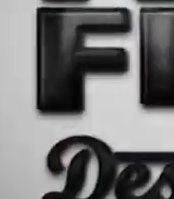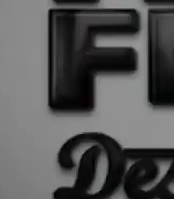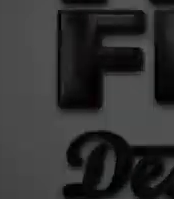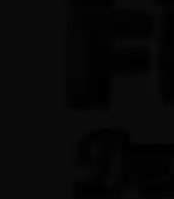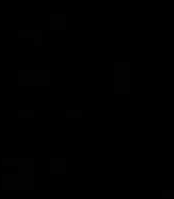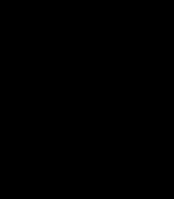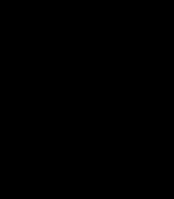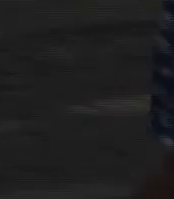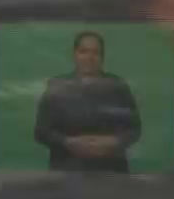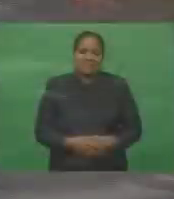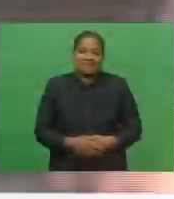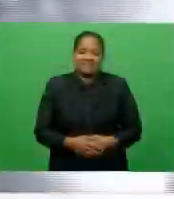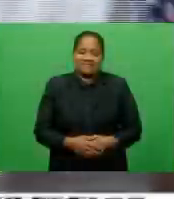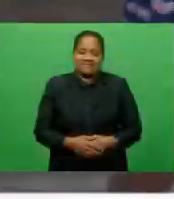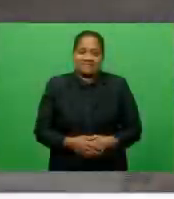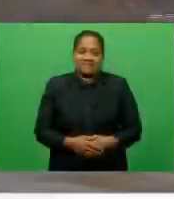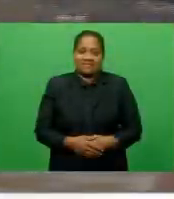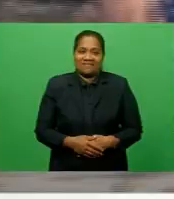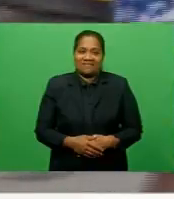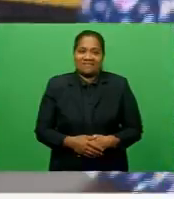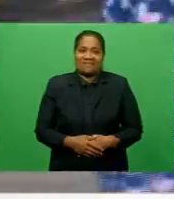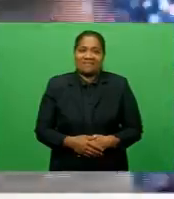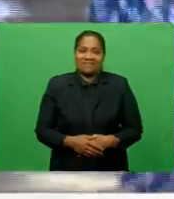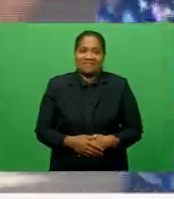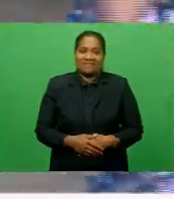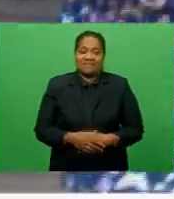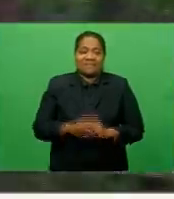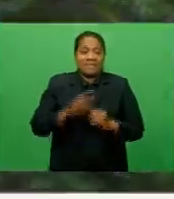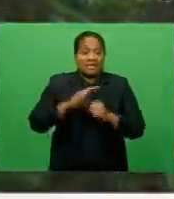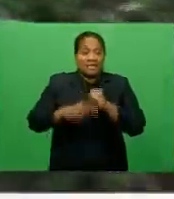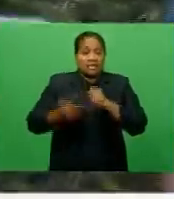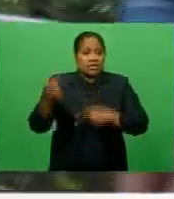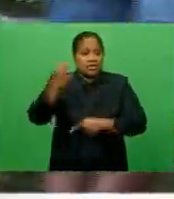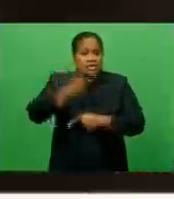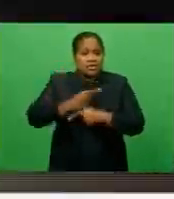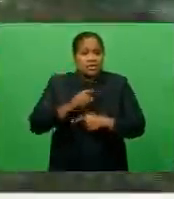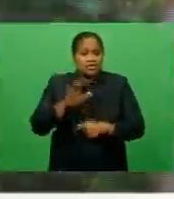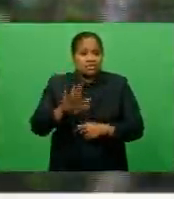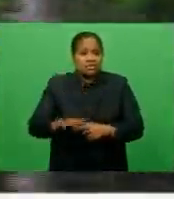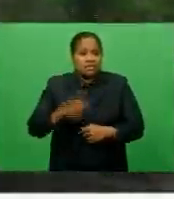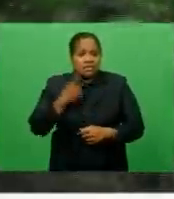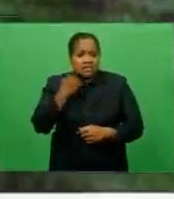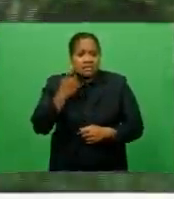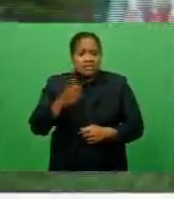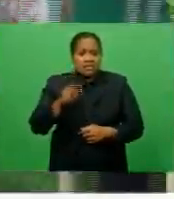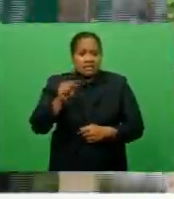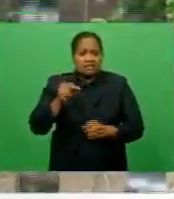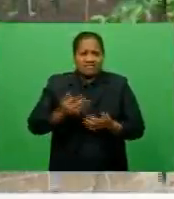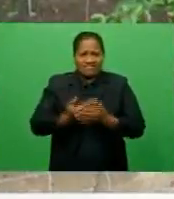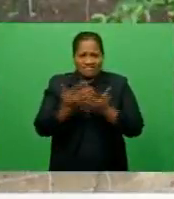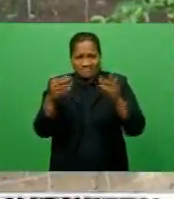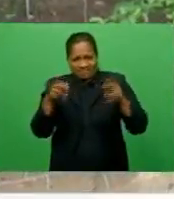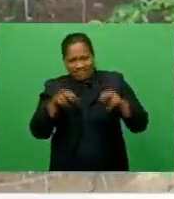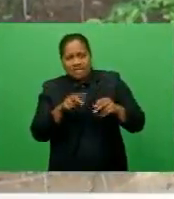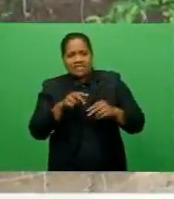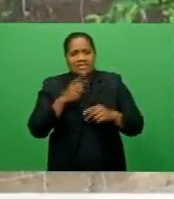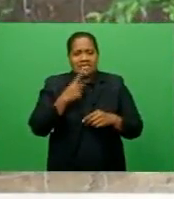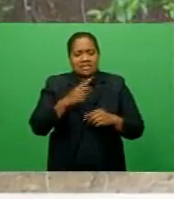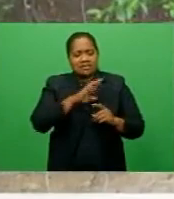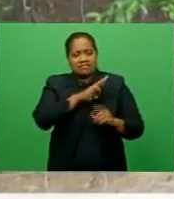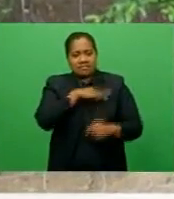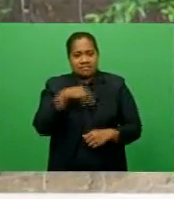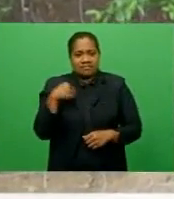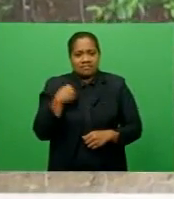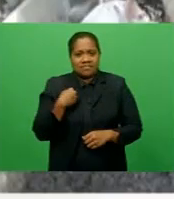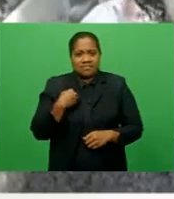2 देश की धड़कन। In the news tonight, childcare needs major revamp, says Minister. Our